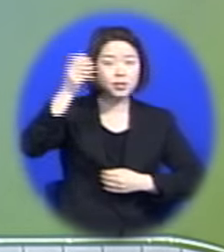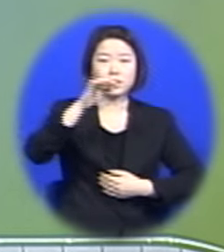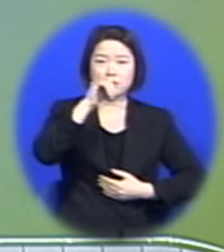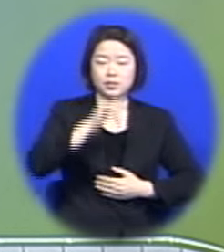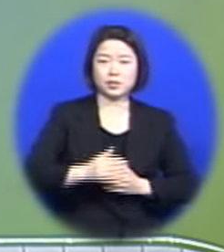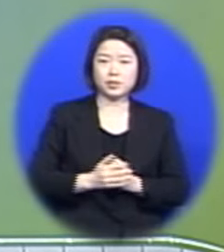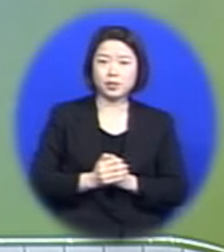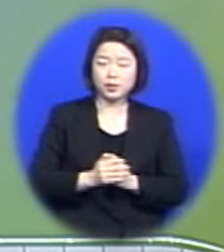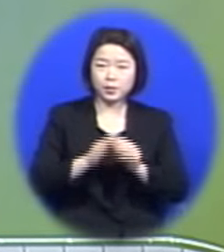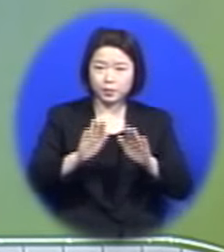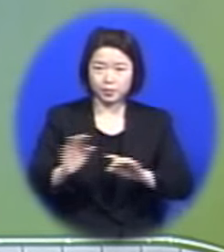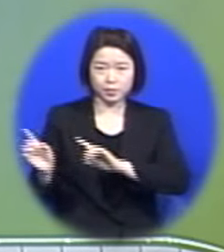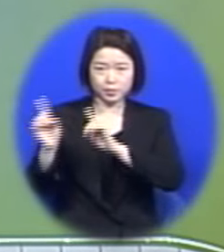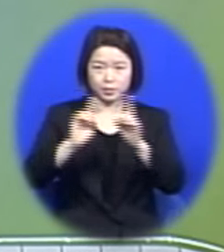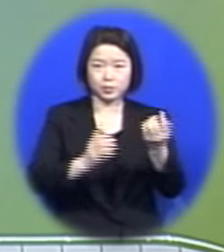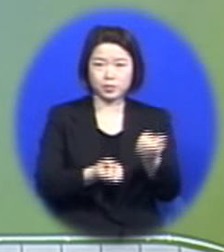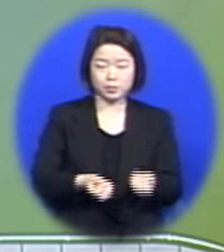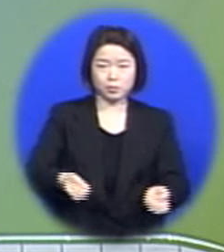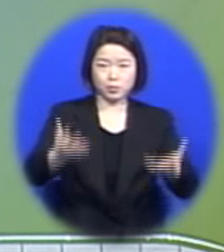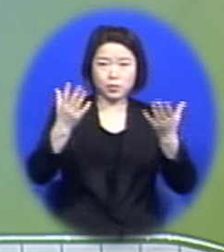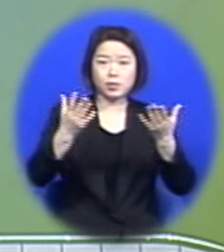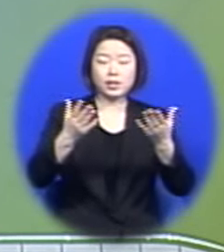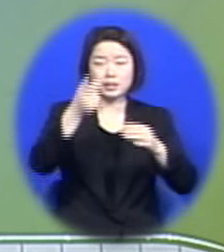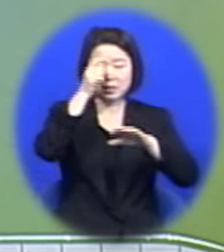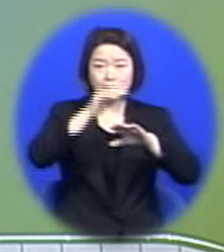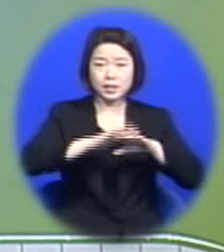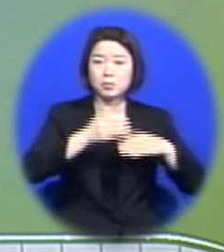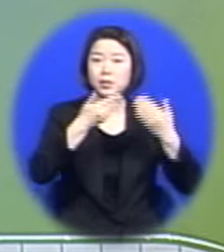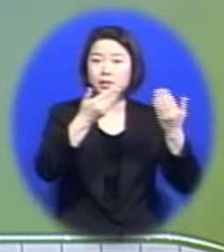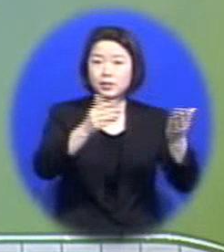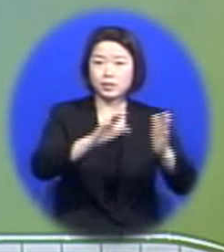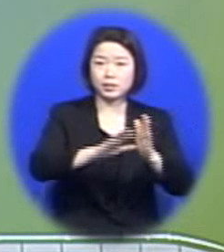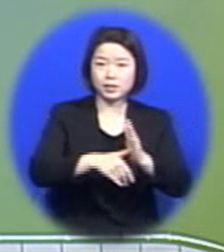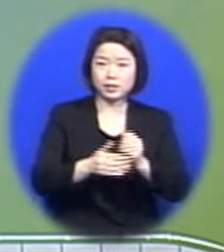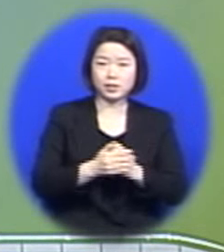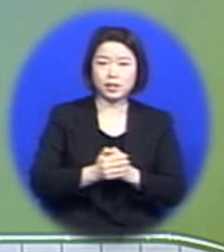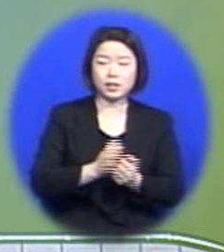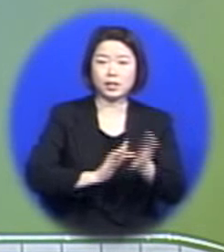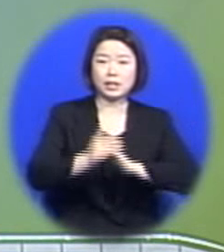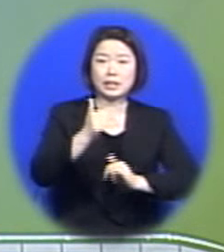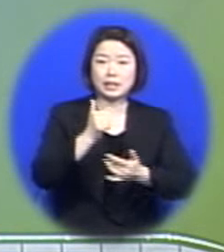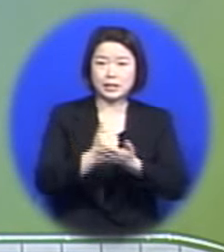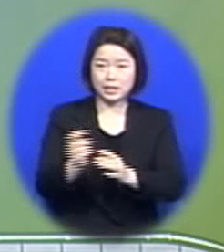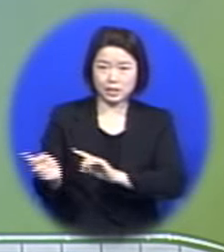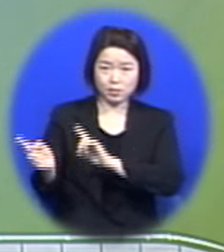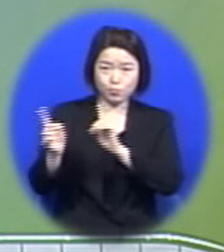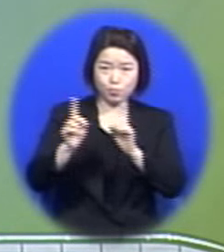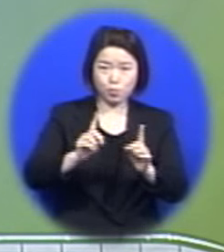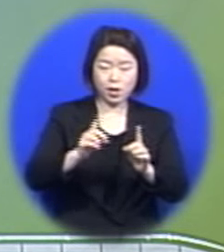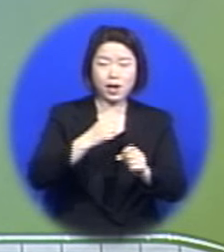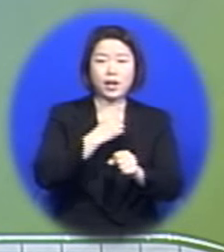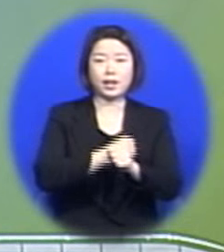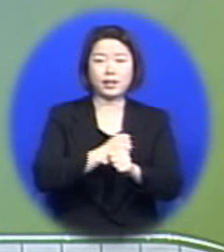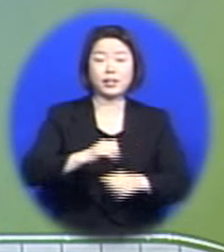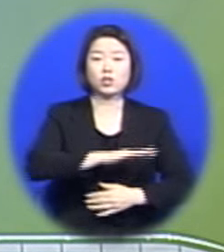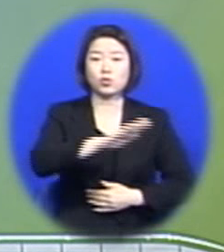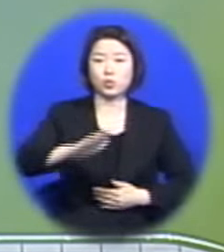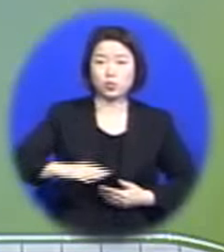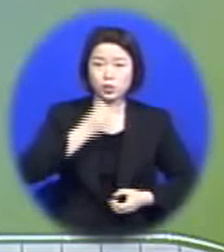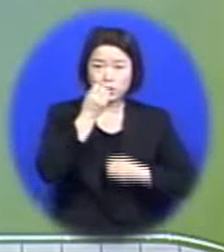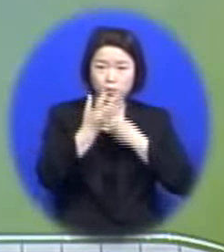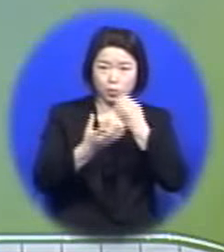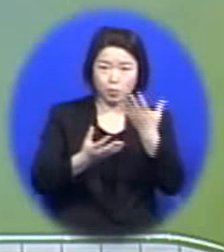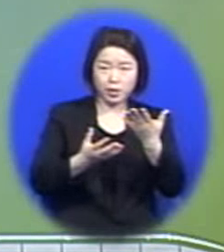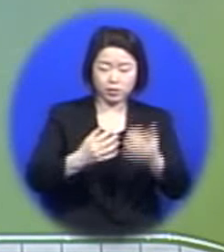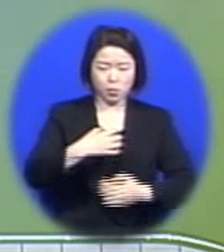이 부활절 예배를 드리는데, 이 부활절 예수님이 부활하셨다는 우리의 이 고백은 굉장히